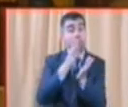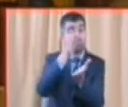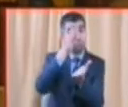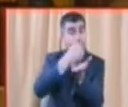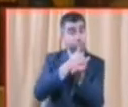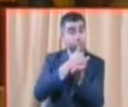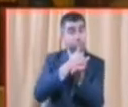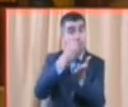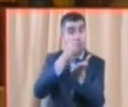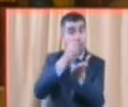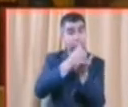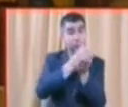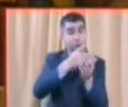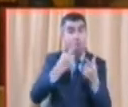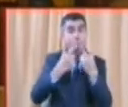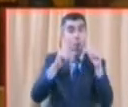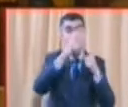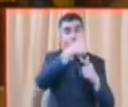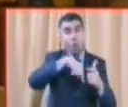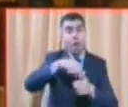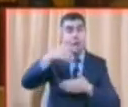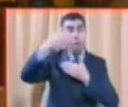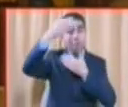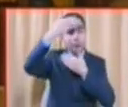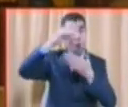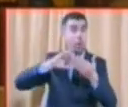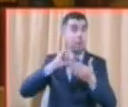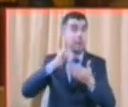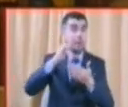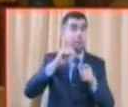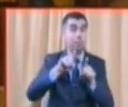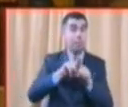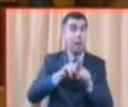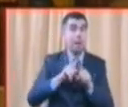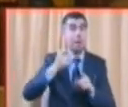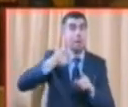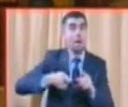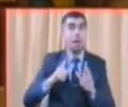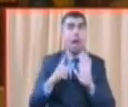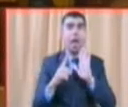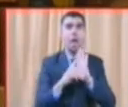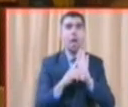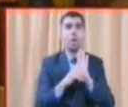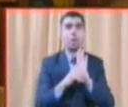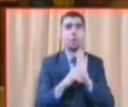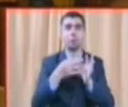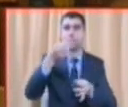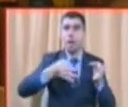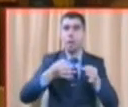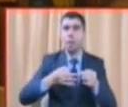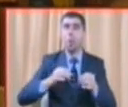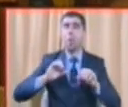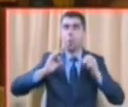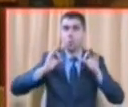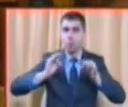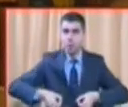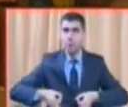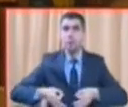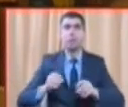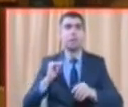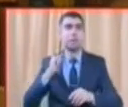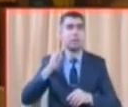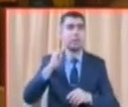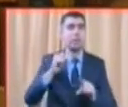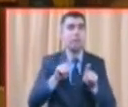من الحقوق والحريات وكذلك مجموعة من الضمانات القضائية. الكل يسجل بإيجابية تفعيل أدوار النيابة